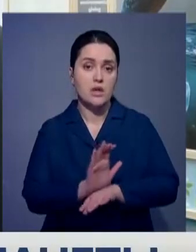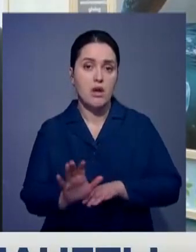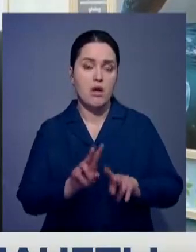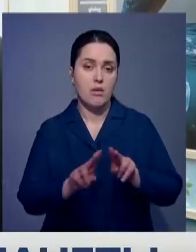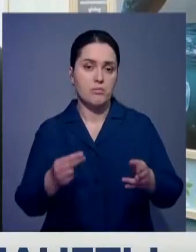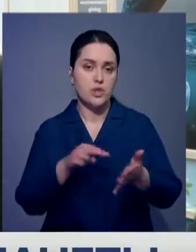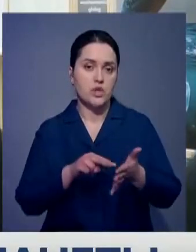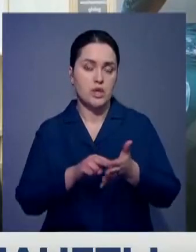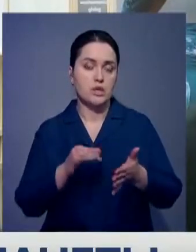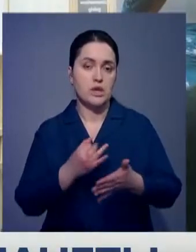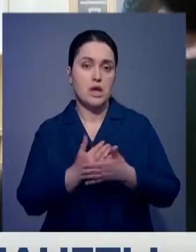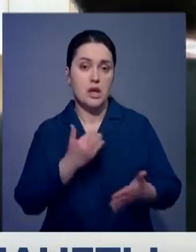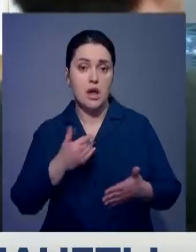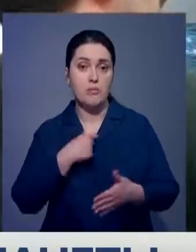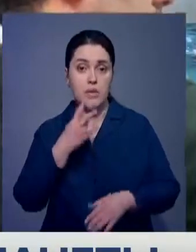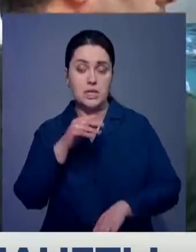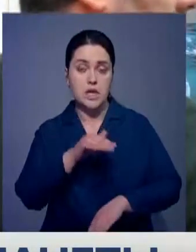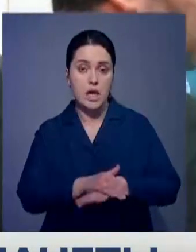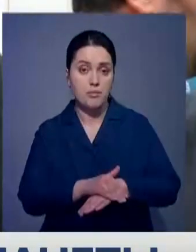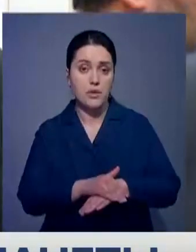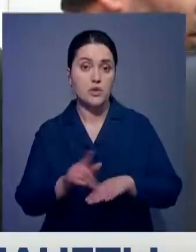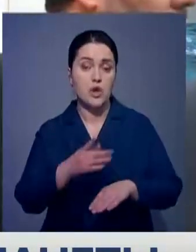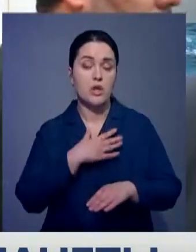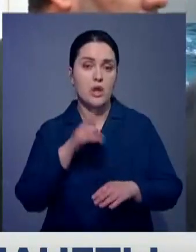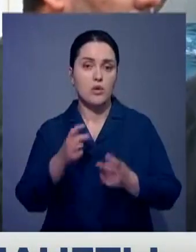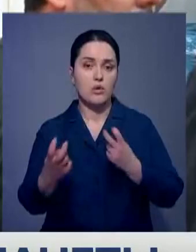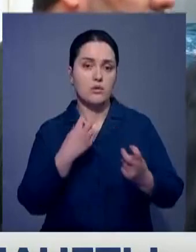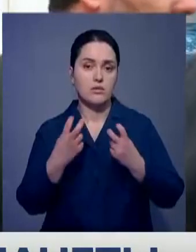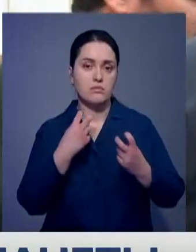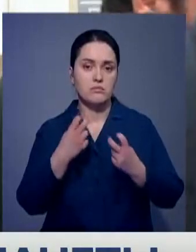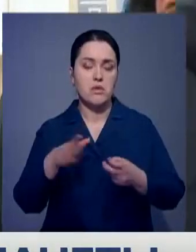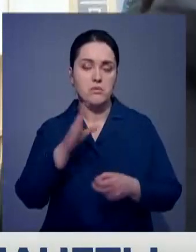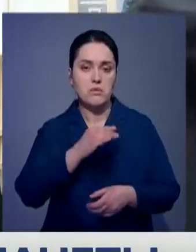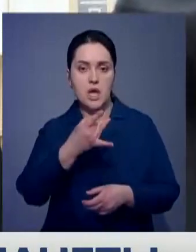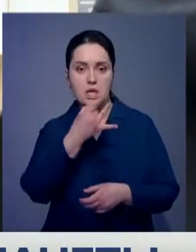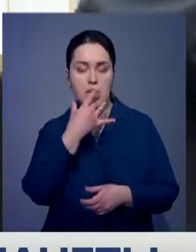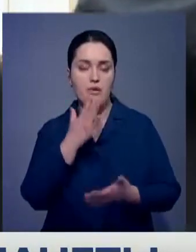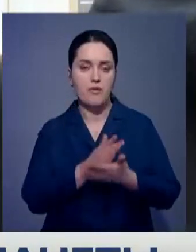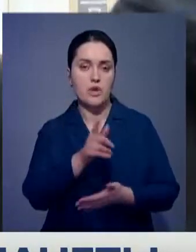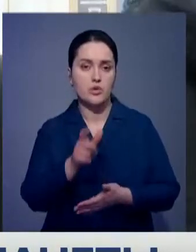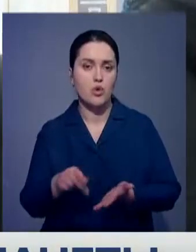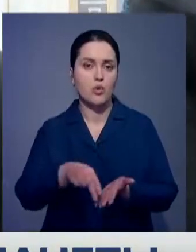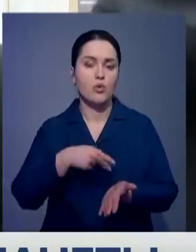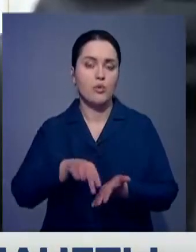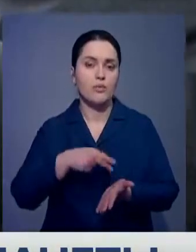цене, что и раньше. И мы заметили также, что наши клиенты хорошо приняли изменения. Они готовы